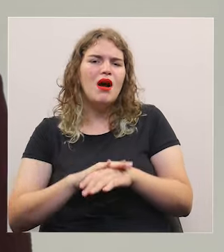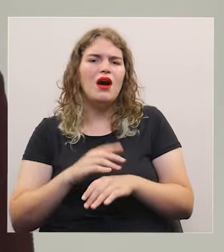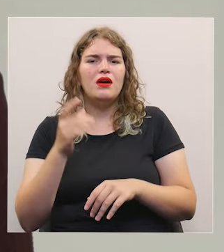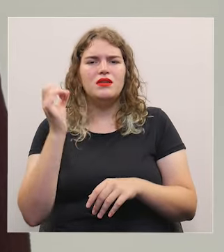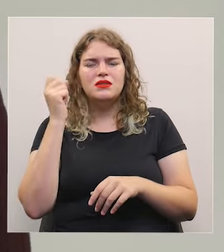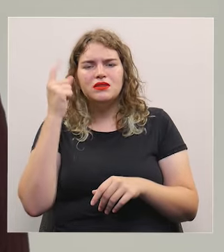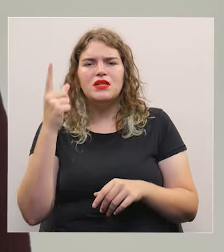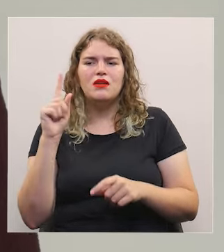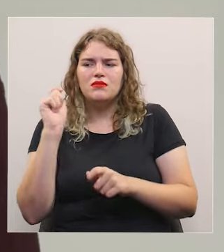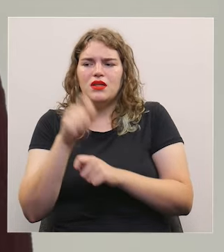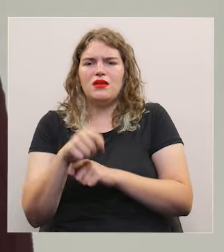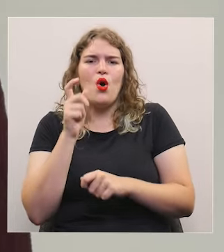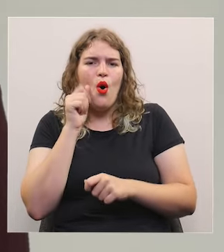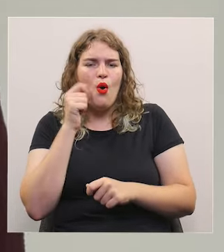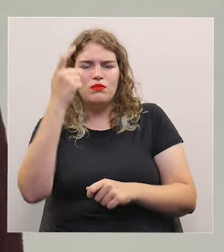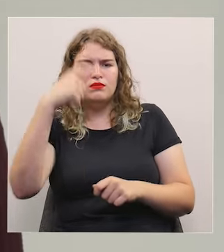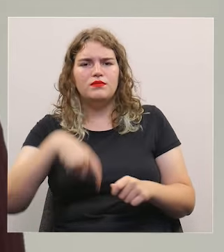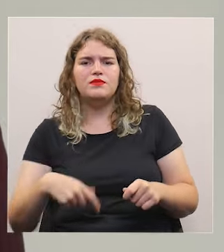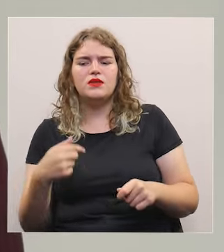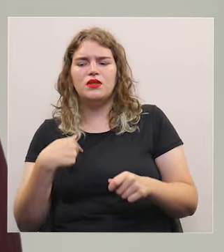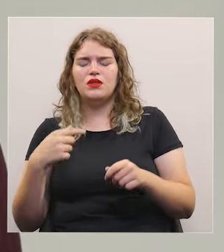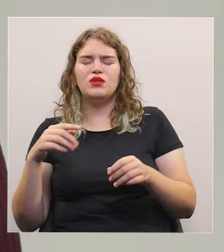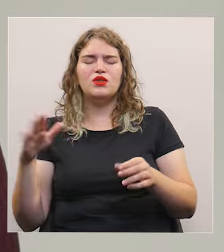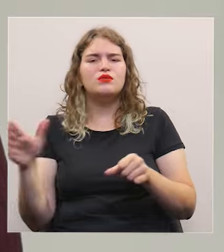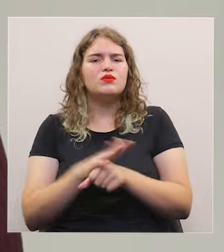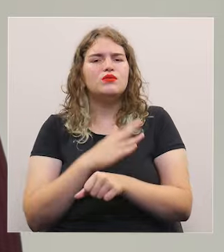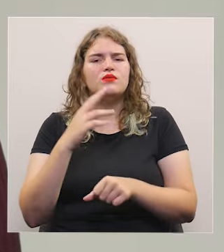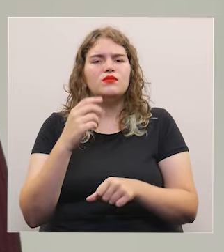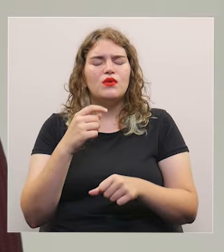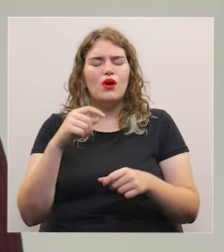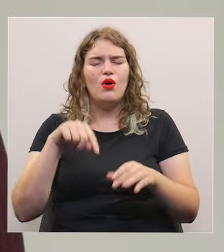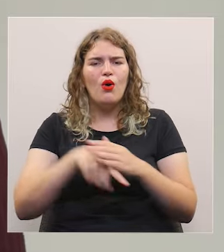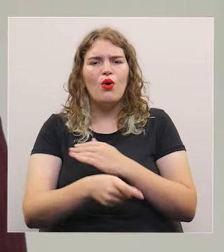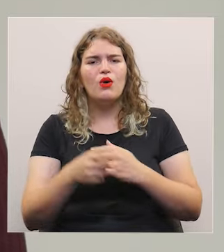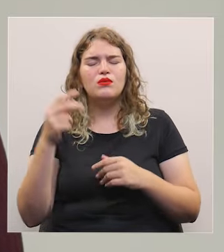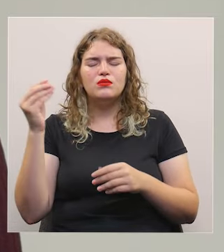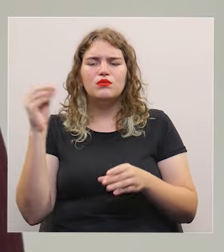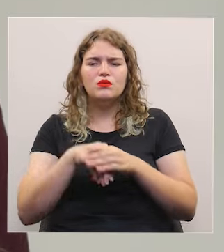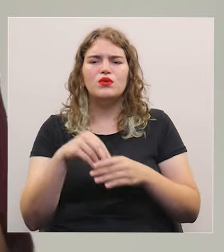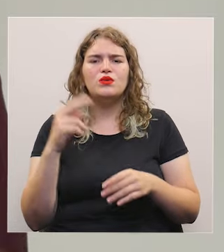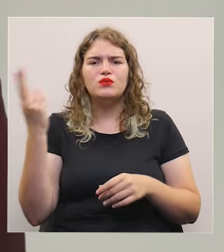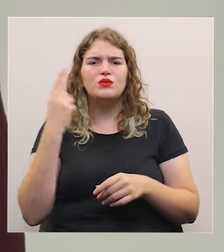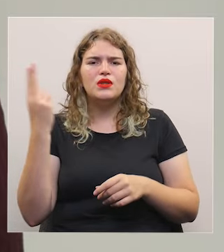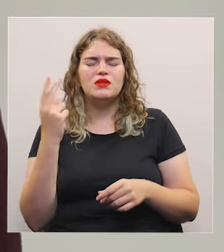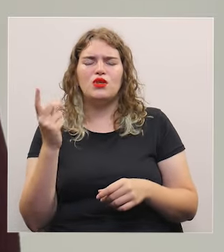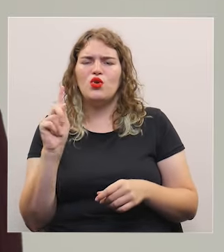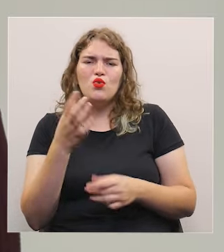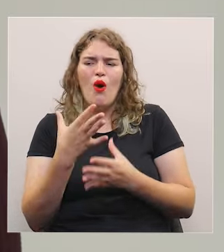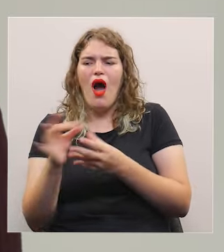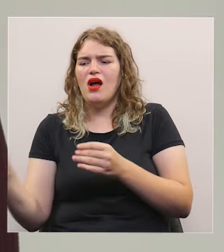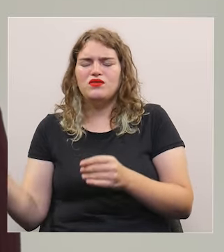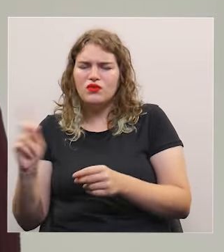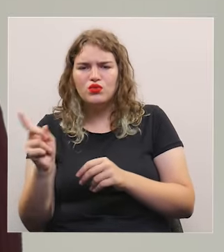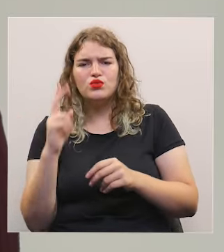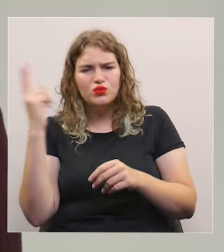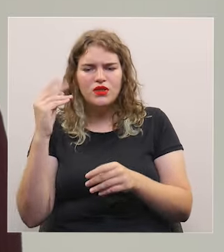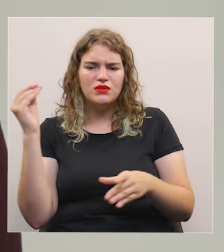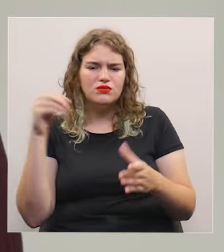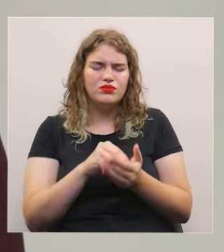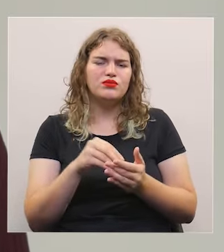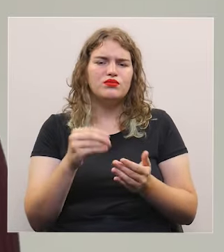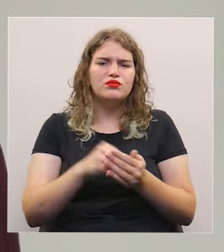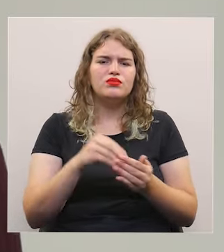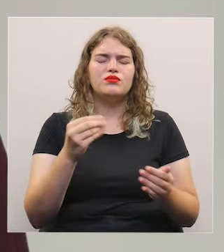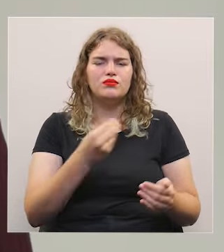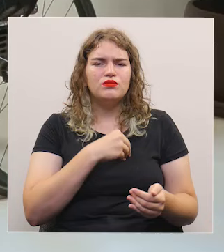asta trebuie să înțelegem în primul rând și să ne umplem golul din acel suflet cu Dumnezeu, cu nimic, cu poftele lumii acesteia, nu, trebuie